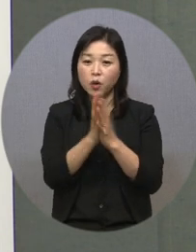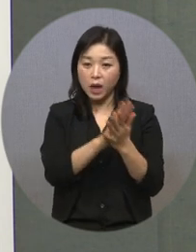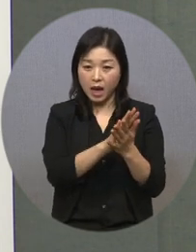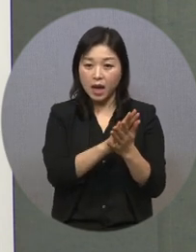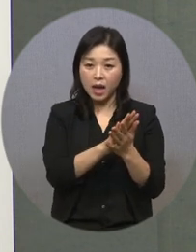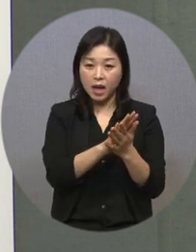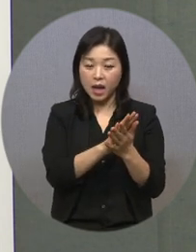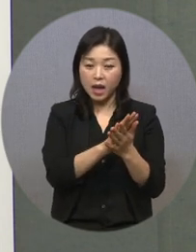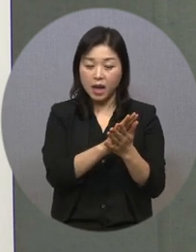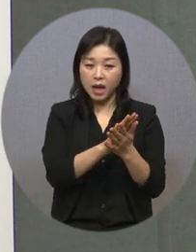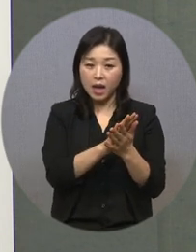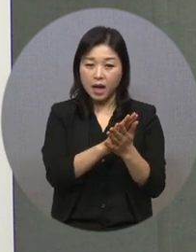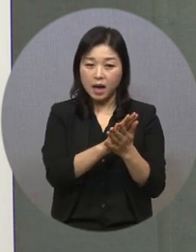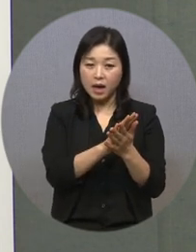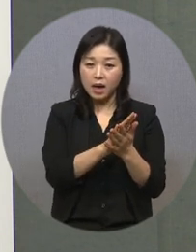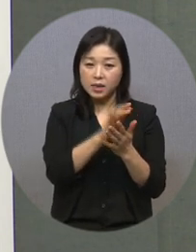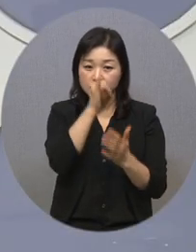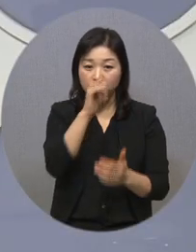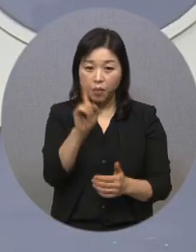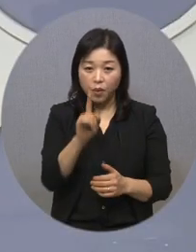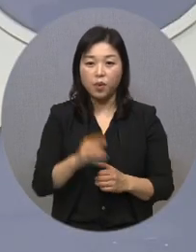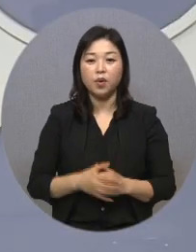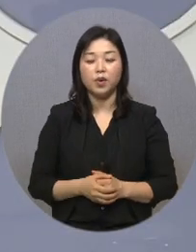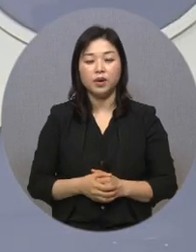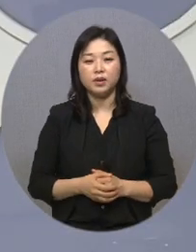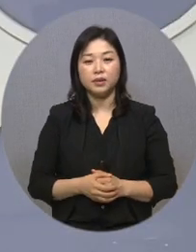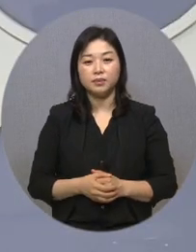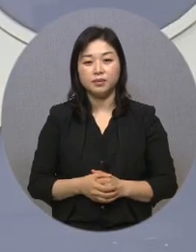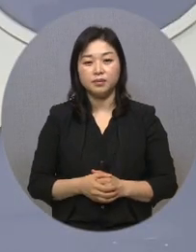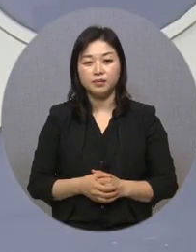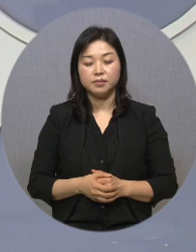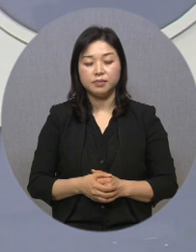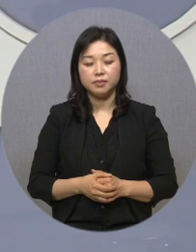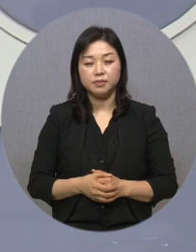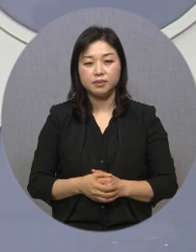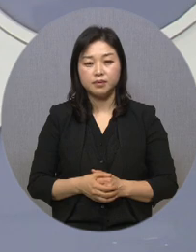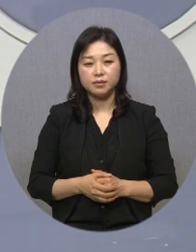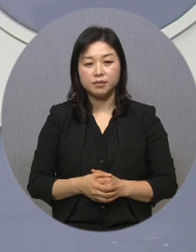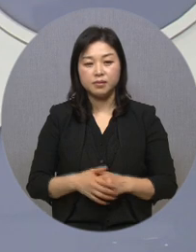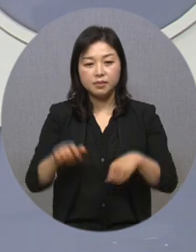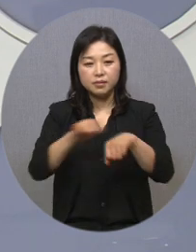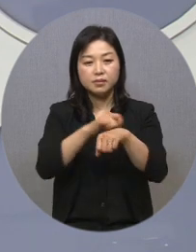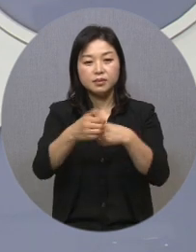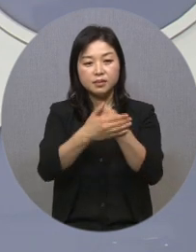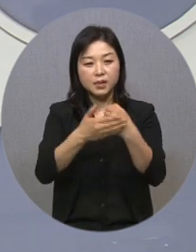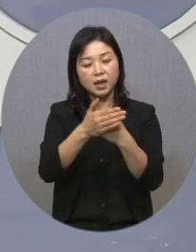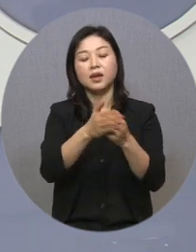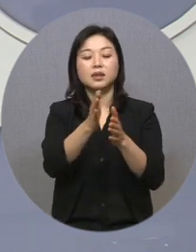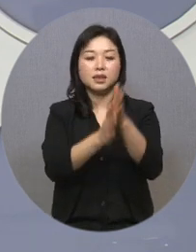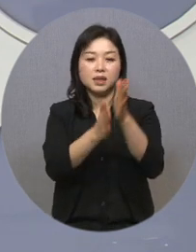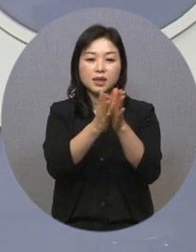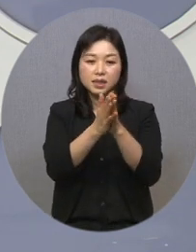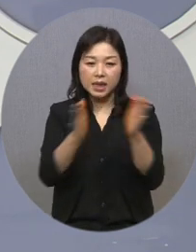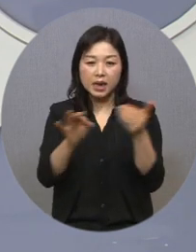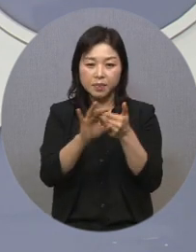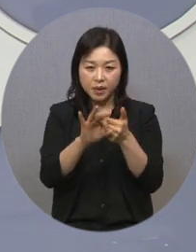변화가 무엇이라고 봅니까? 1차적으로 다 특례시가 시작이 된다면